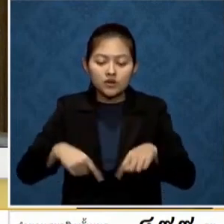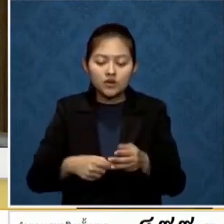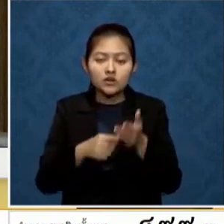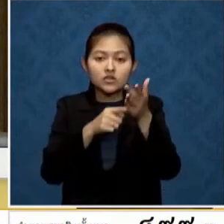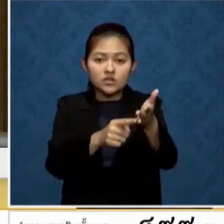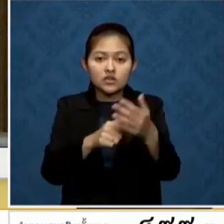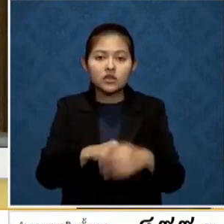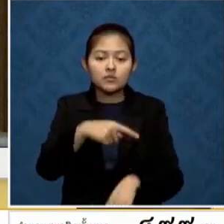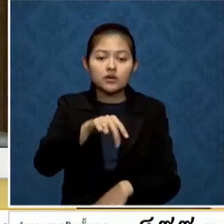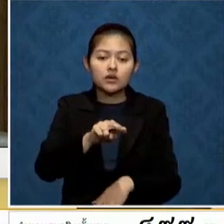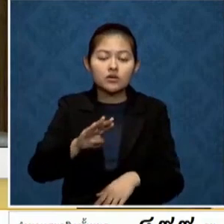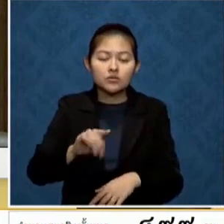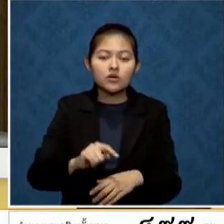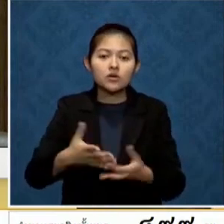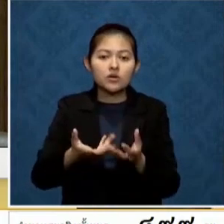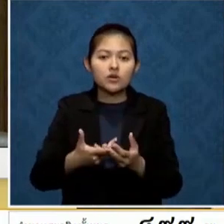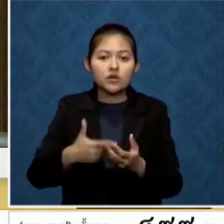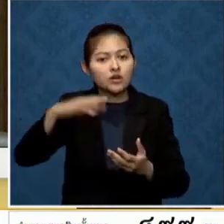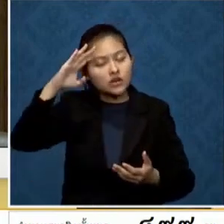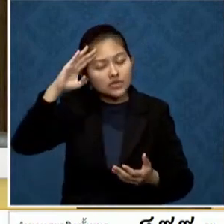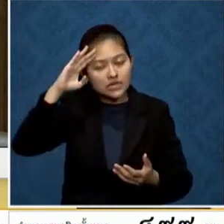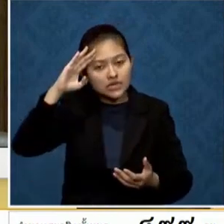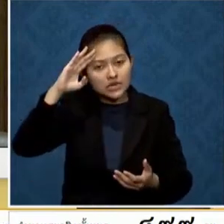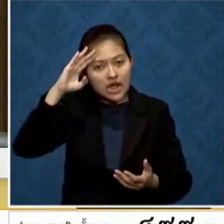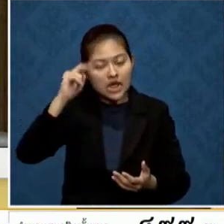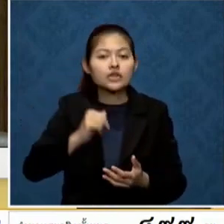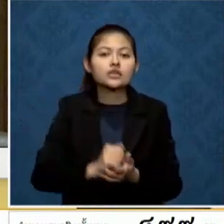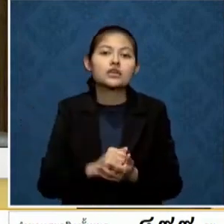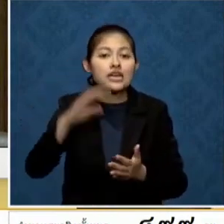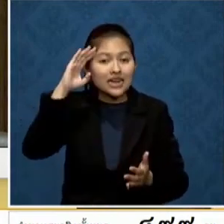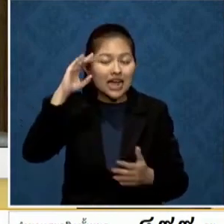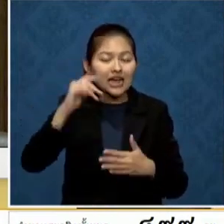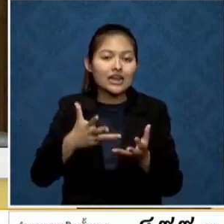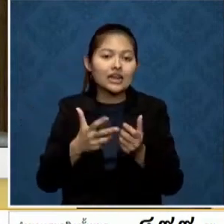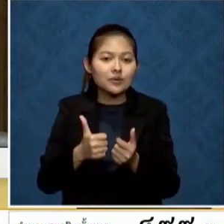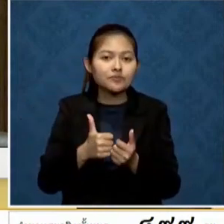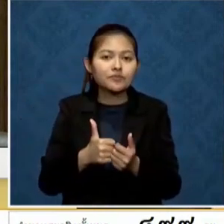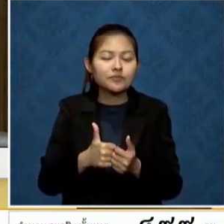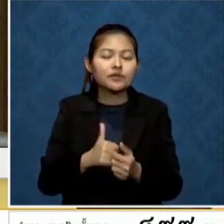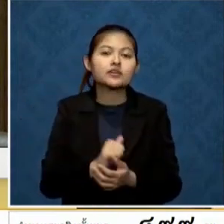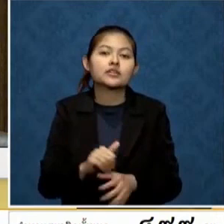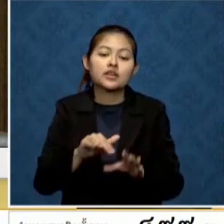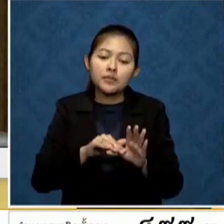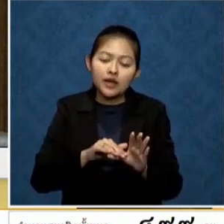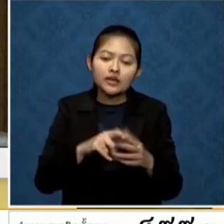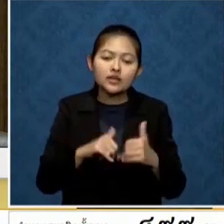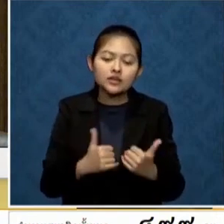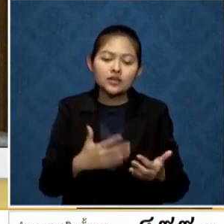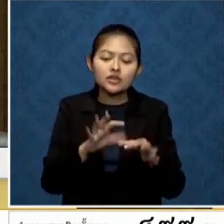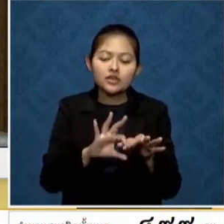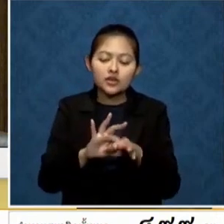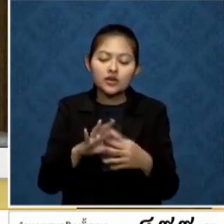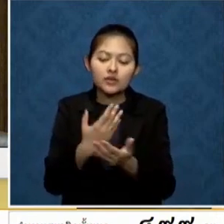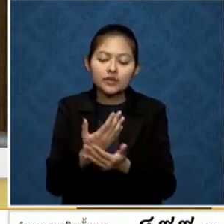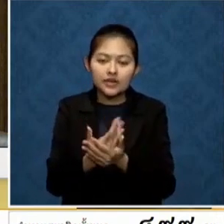การแก้ไขพรบรับราชการทหารเพื่อนำไปสู่การยกเลิกการบังคับเกณฑ์อาหารแน่นอนครับพอมันมีมาตราที่เกี่ยวข้องกับการเงินร่างนี้ก็ถูกทางประธาน